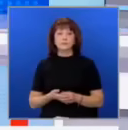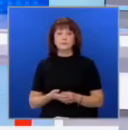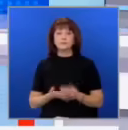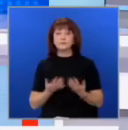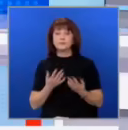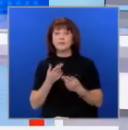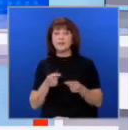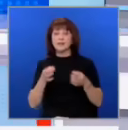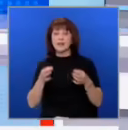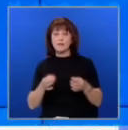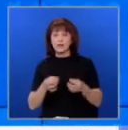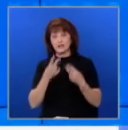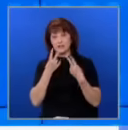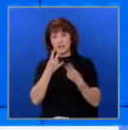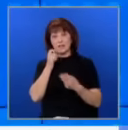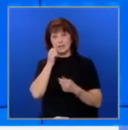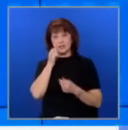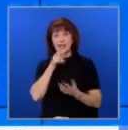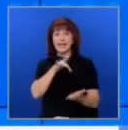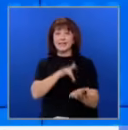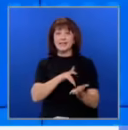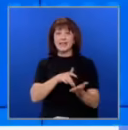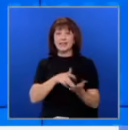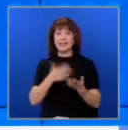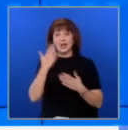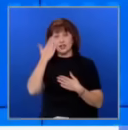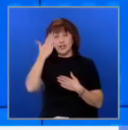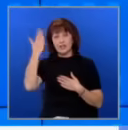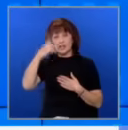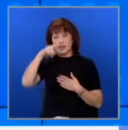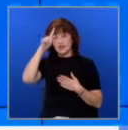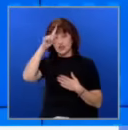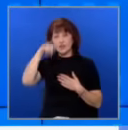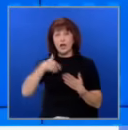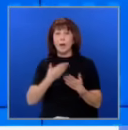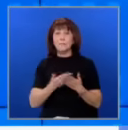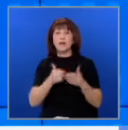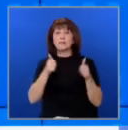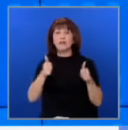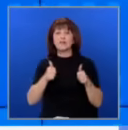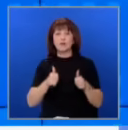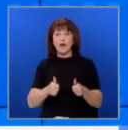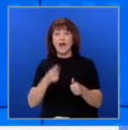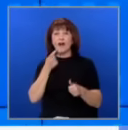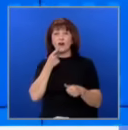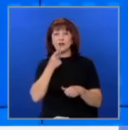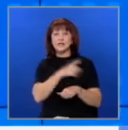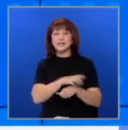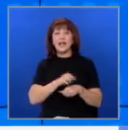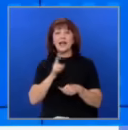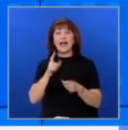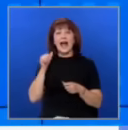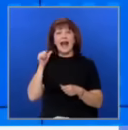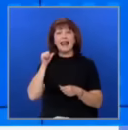защото церемонията се излъчва. Центърът на честванията в столицата пък бе пред мавзолея Косница на княз Александър Батенберг.